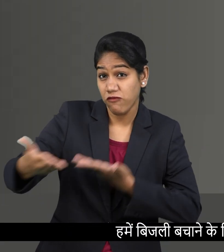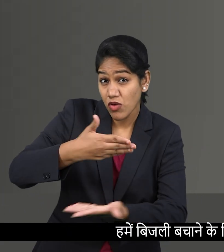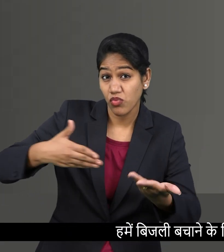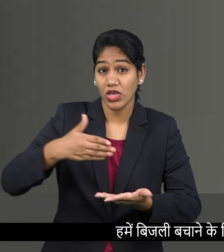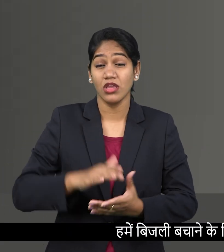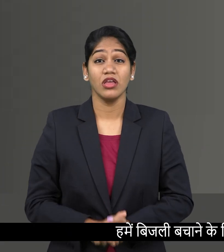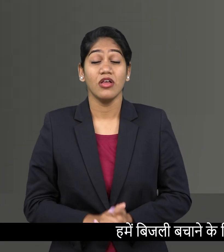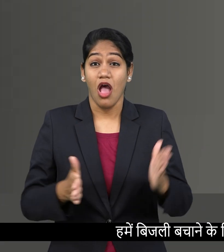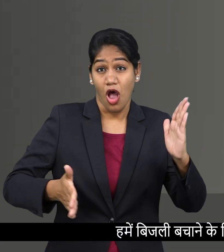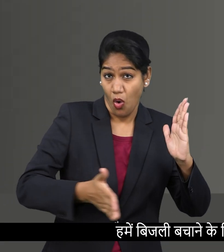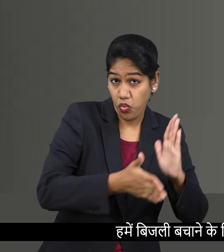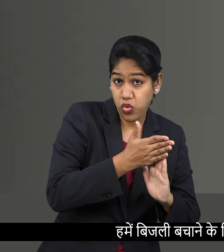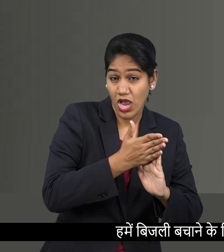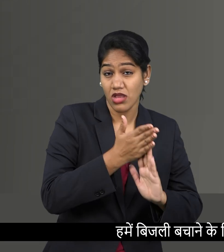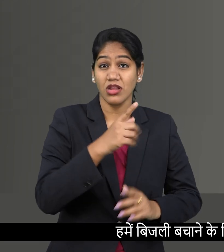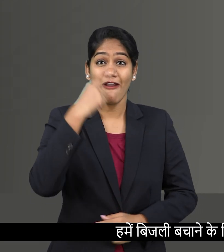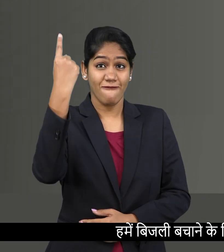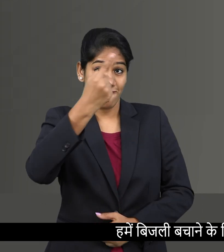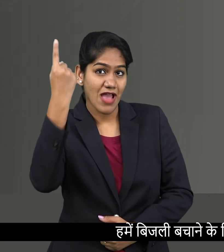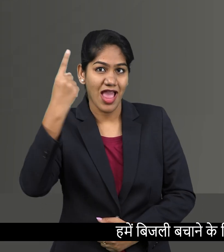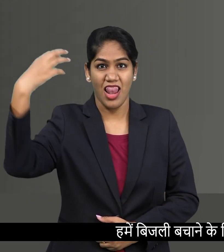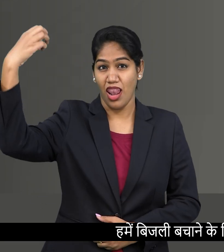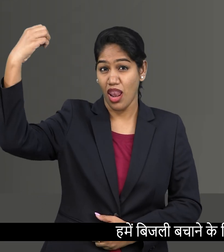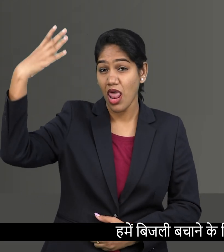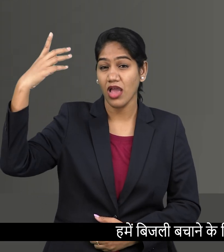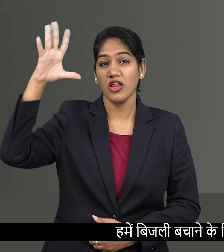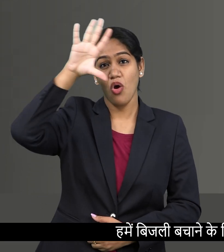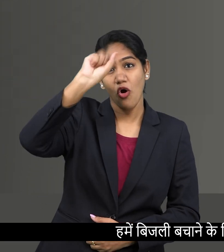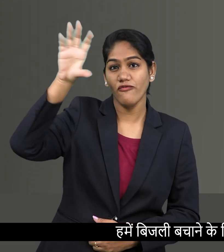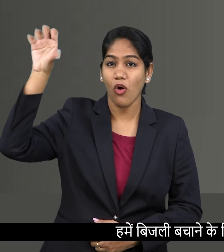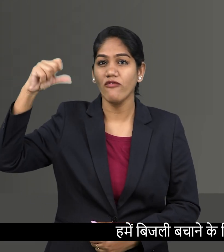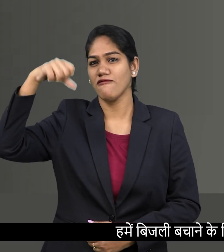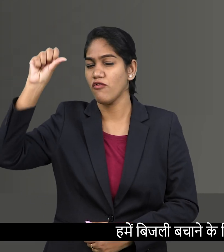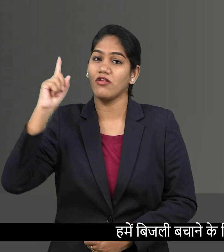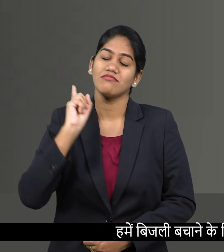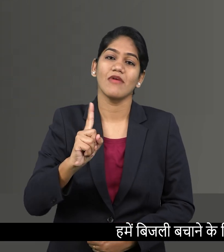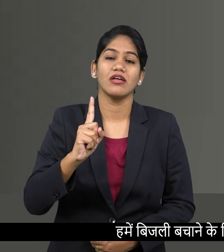हमें बिजली बचाने के लिए लाइट और पंखे बंद करने चाहिए।